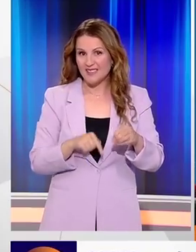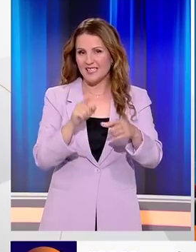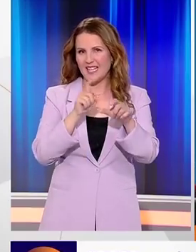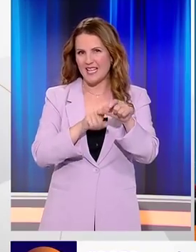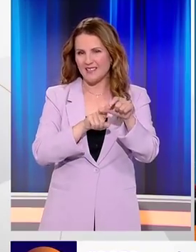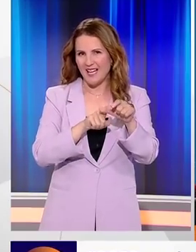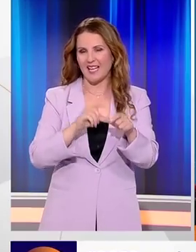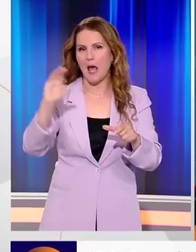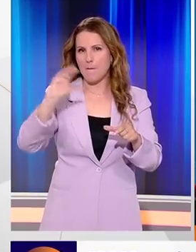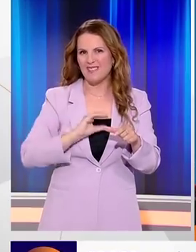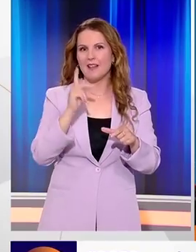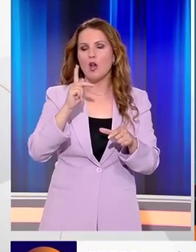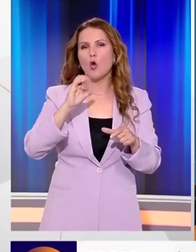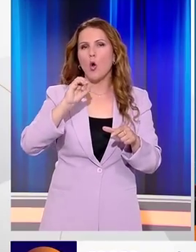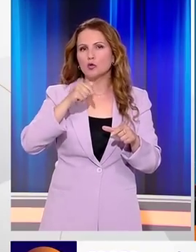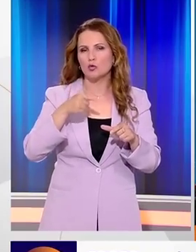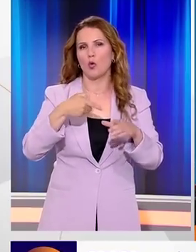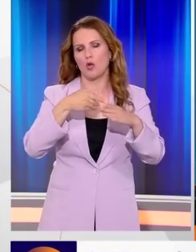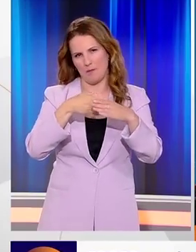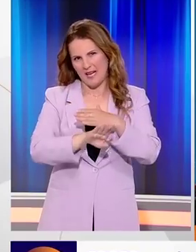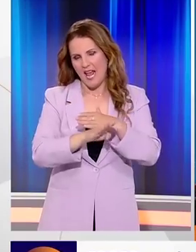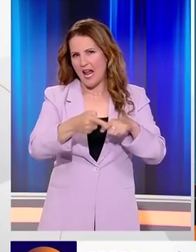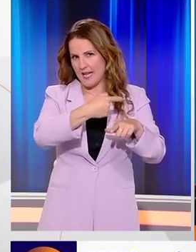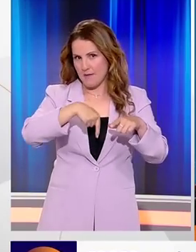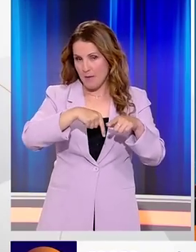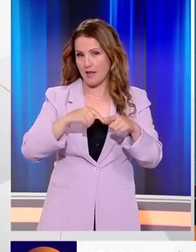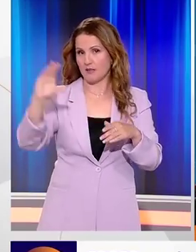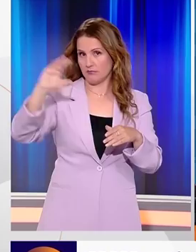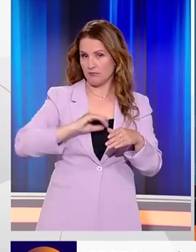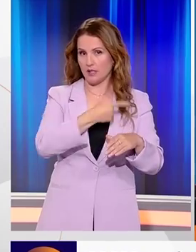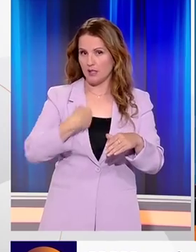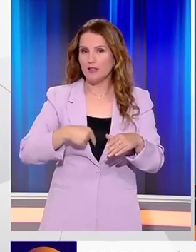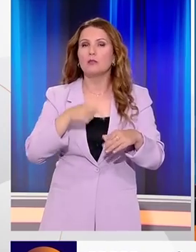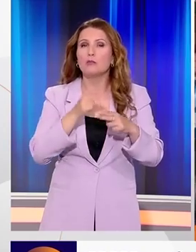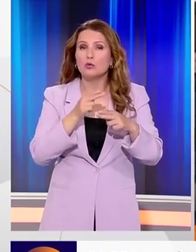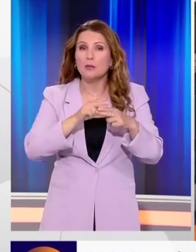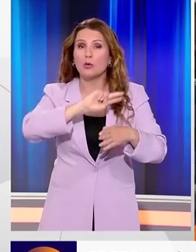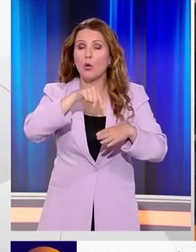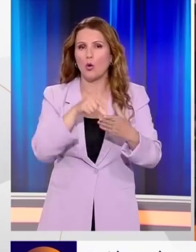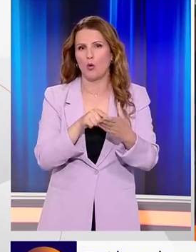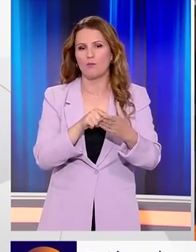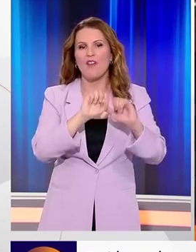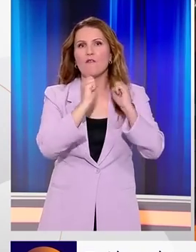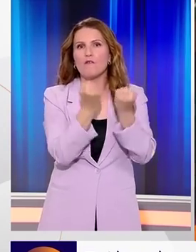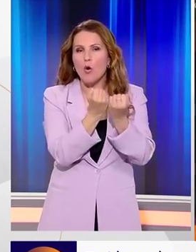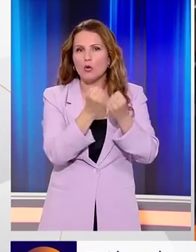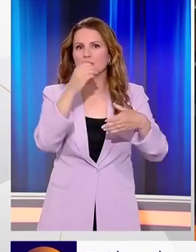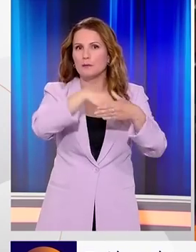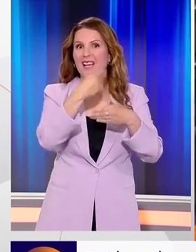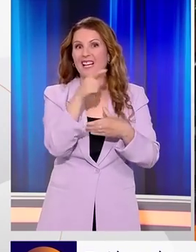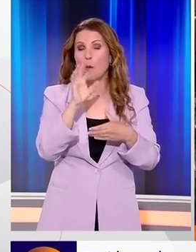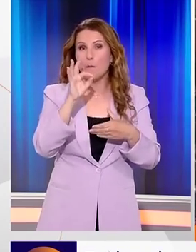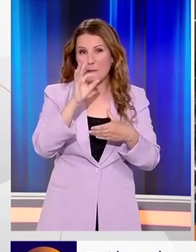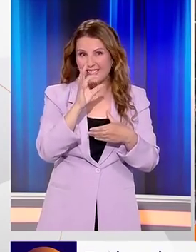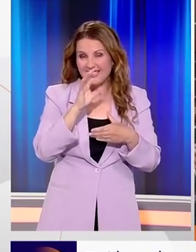της κινέζικης Κόσκο στο λιμάνι του Πειραιά, παίζει κεντρικό ρόλο σε αυτή την προσπάθεια. Το φόρουμ, όπου συμμετέχουν περισσότερες από